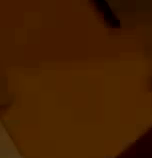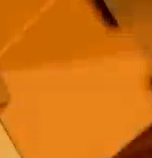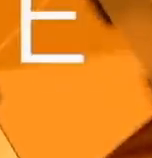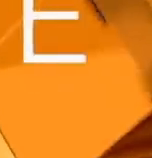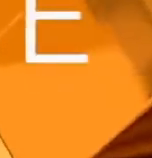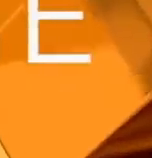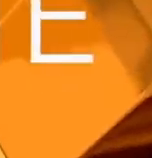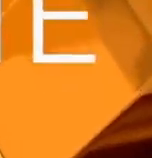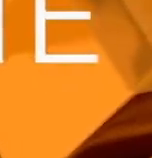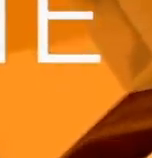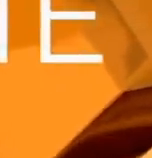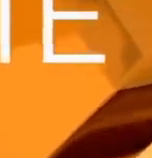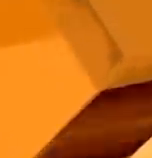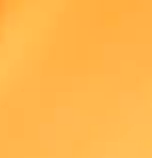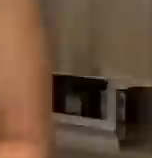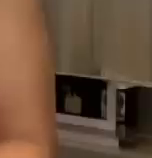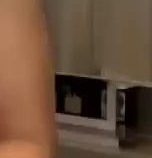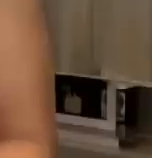Oras.